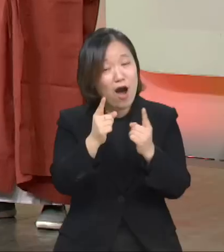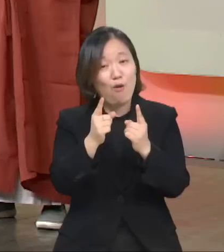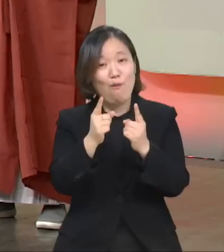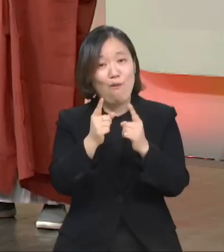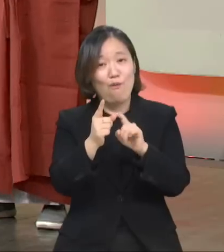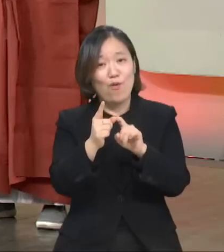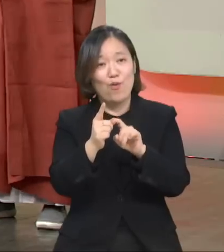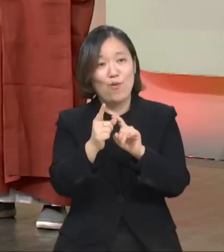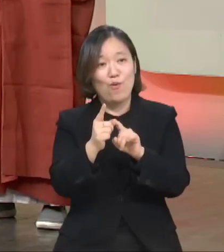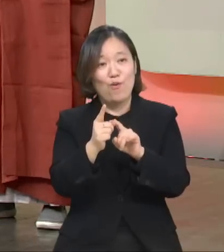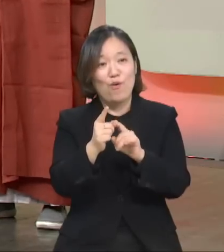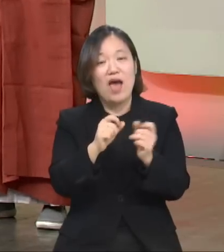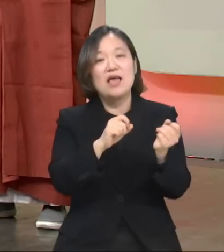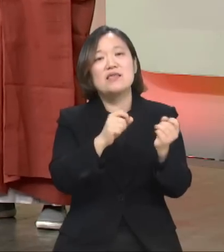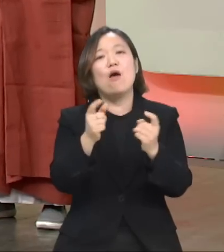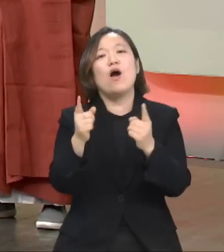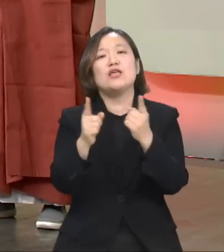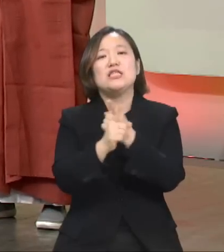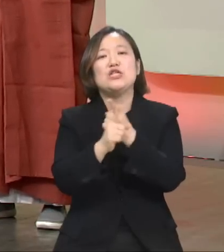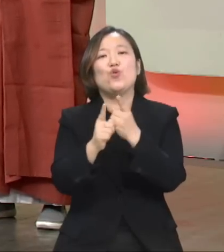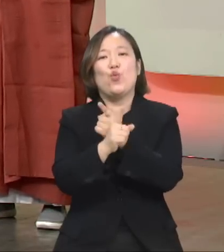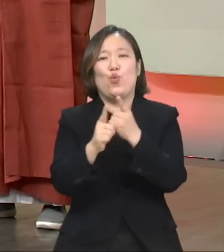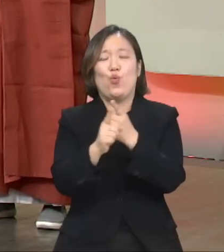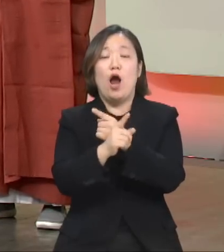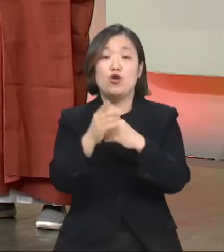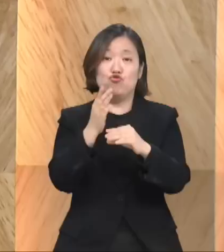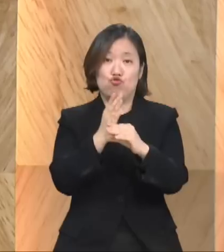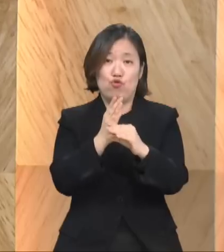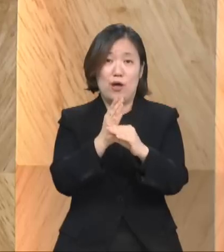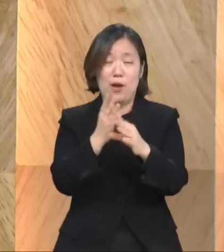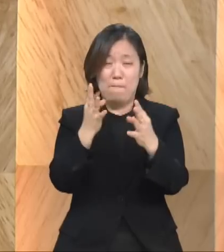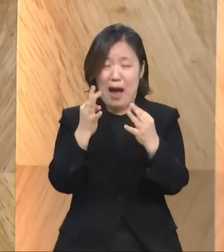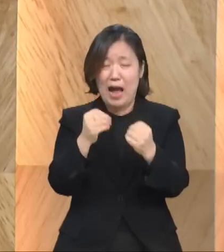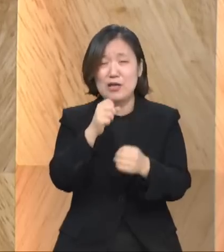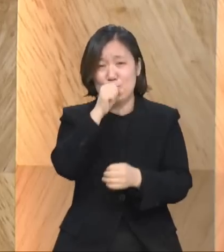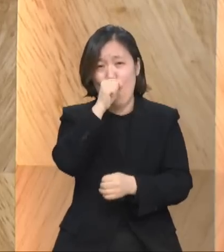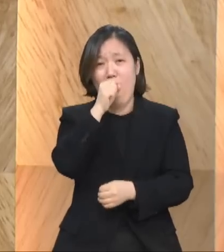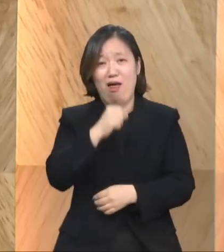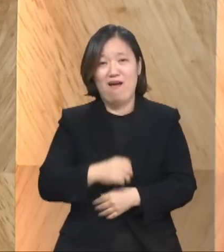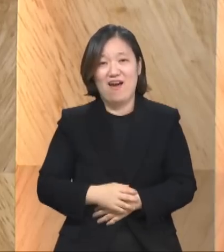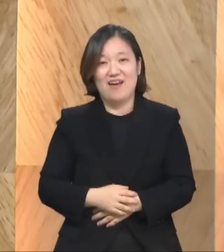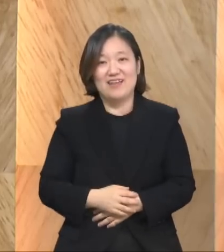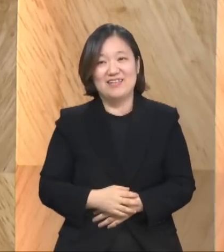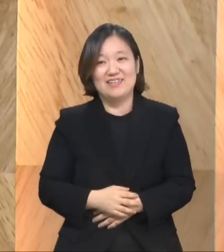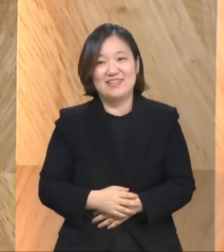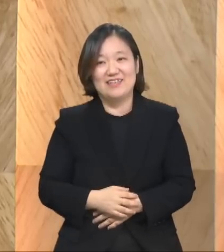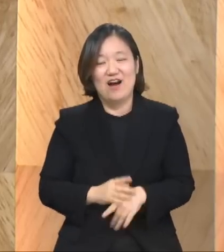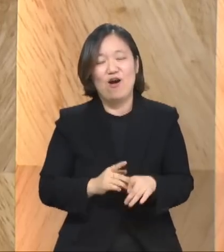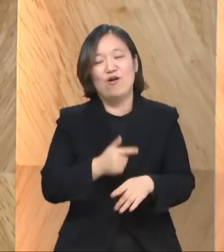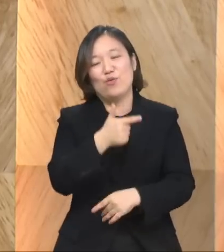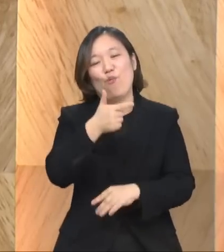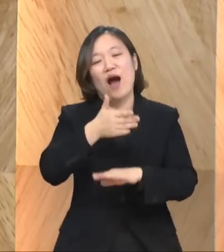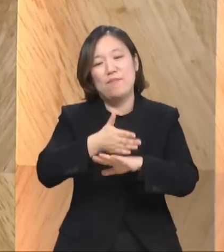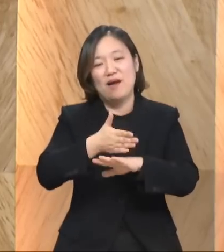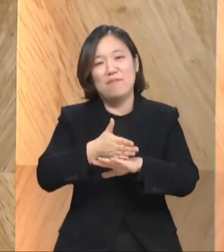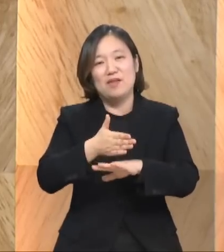그런 재활치료를 받을 정도로 몸이 많이 회복이 되신 거네요 나무 약사여래불